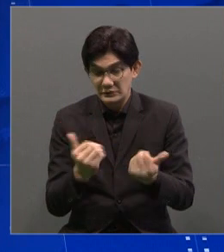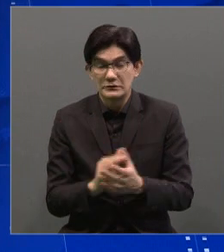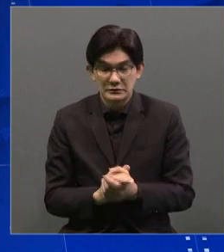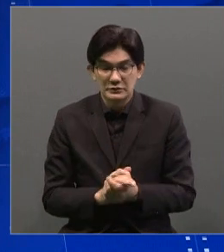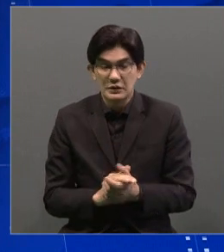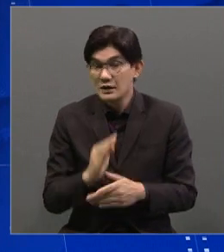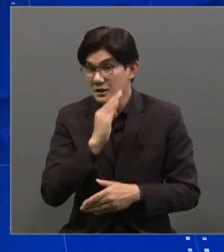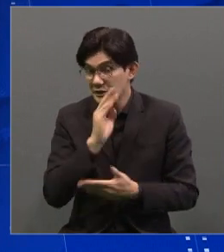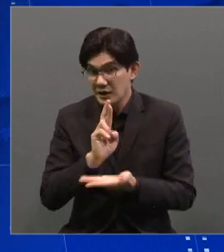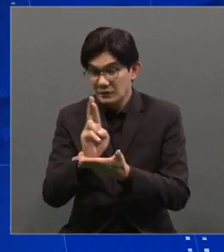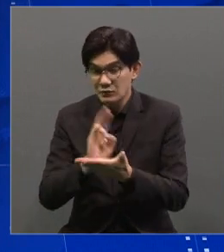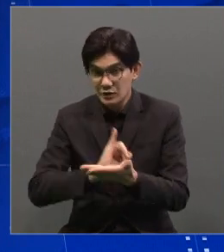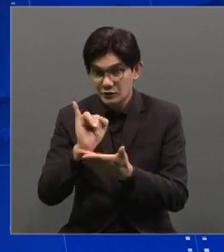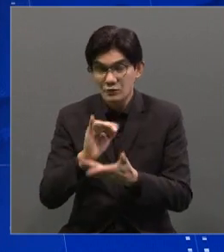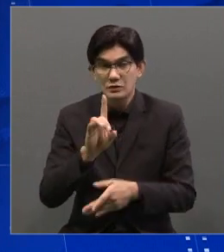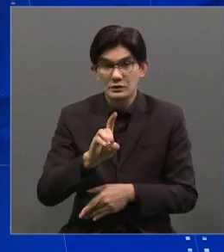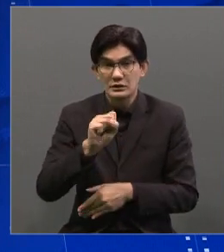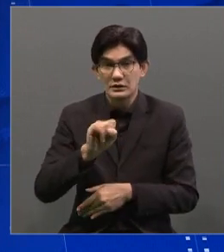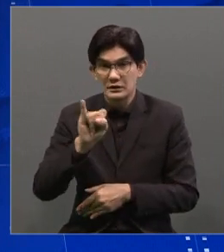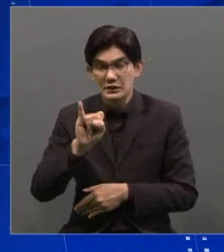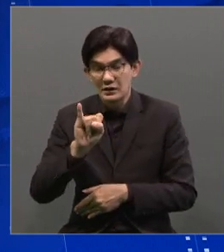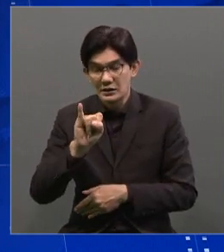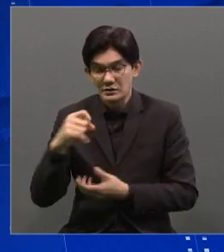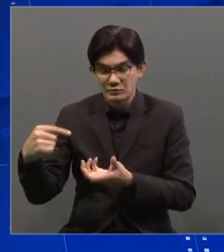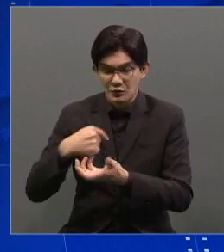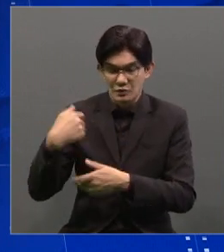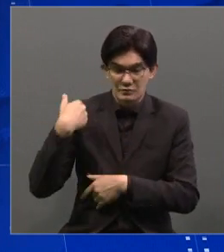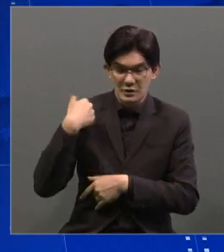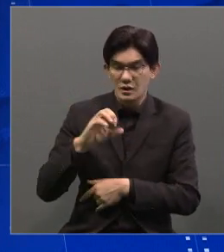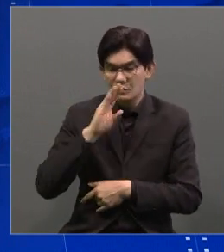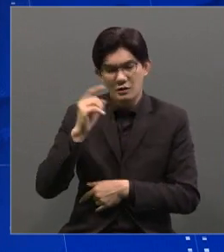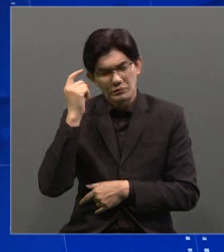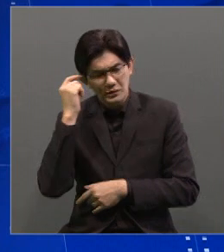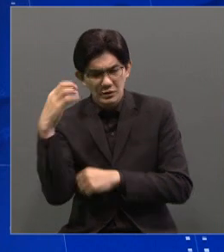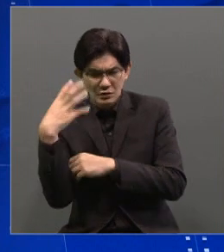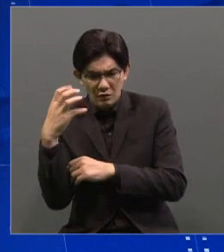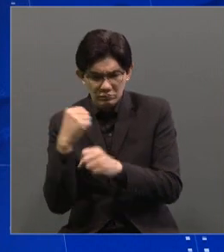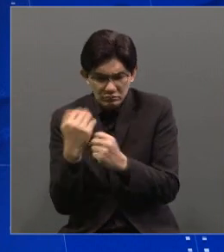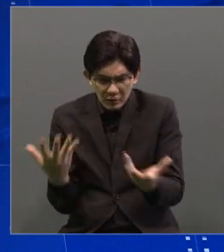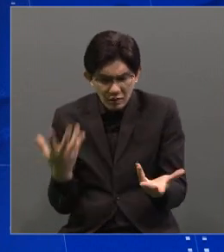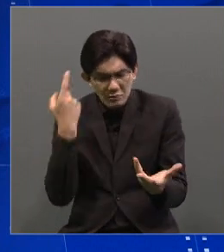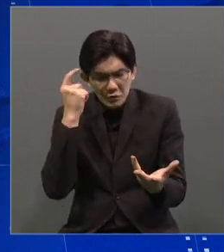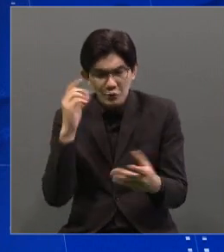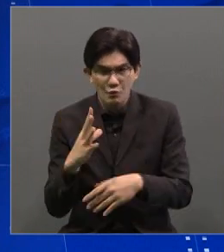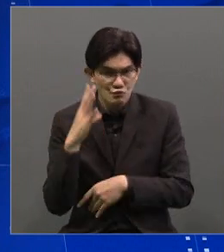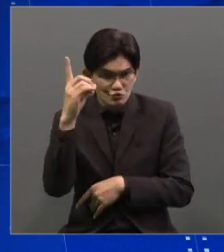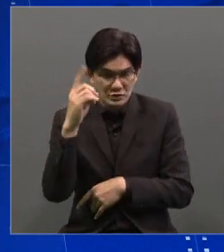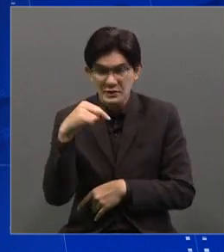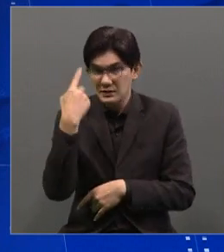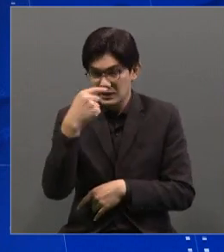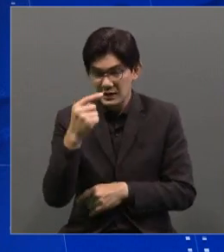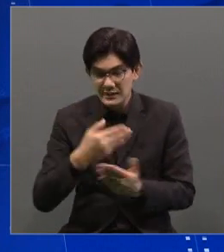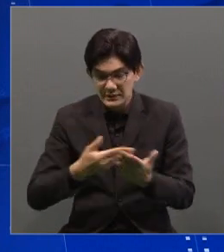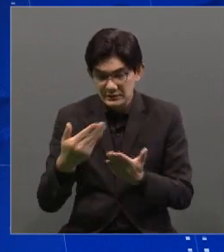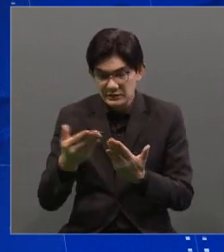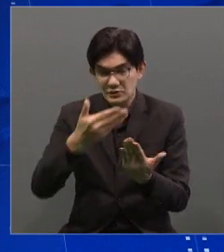ถ้าสมมุติว่าถูกรางวัลนะ DSIติดต่อมาก็ไม่โชว์ว่าเป็น DSIหรือมิจฉาชีพอ้างเป็น DSIแล้วต้องตรวจสอบดีๆนะพรุ่งนี้ถ้าเกิดว่าใคร